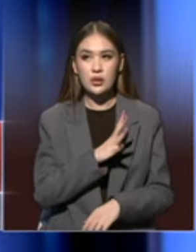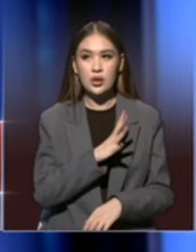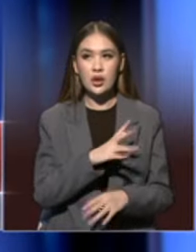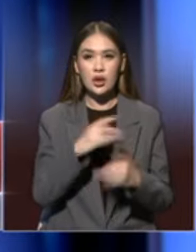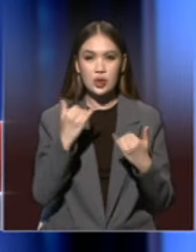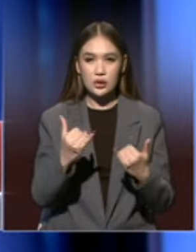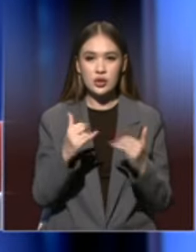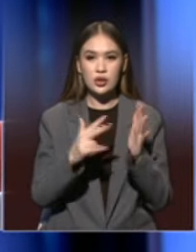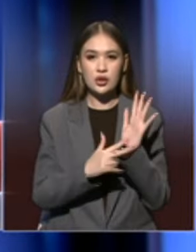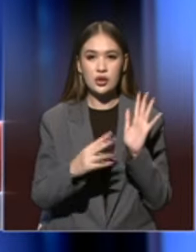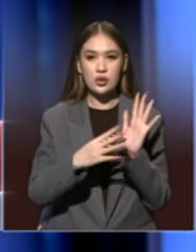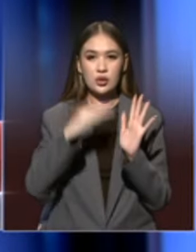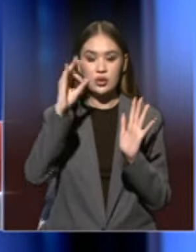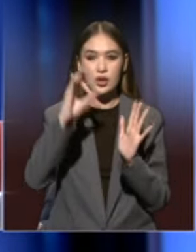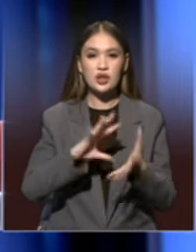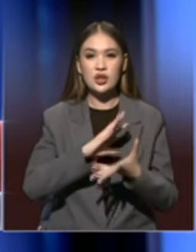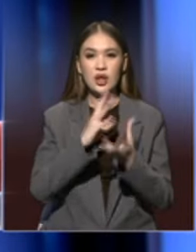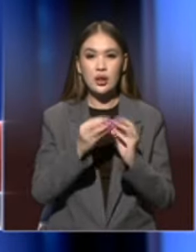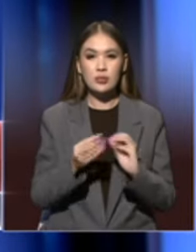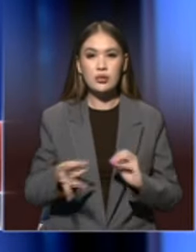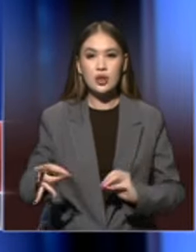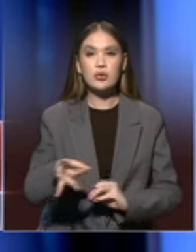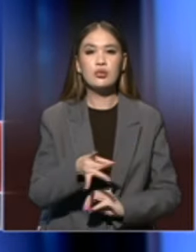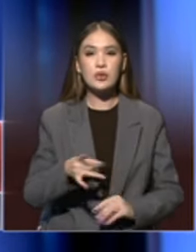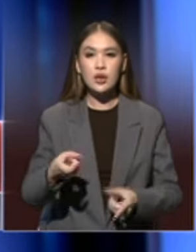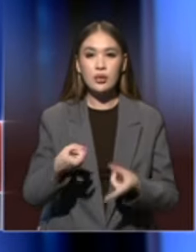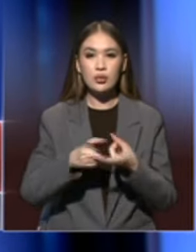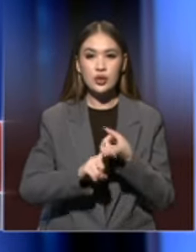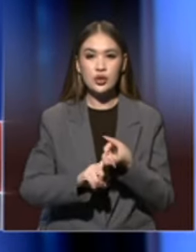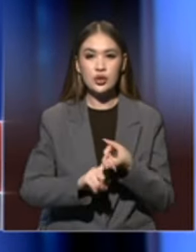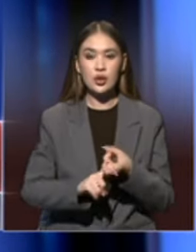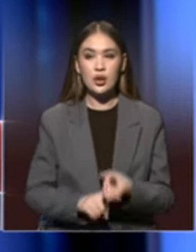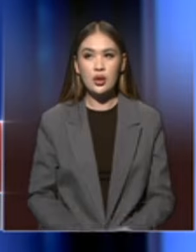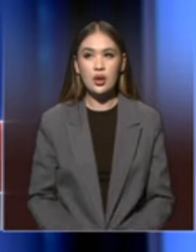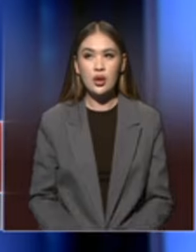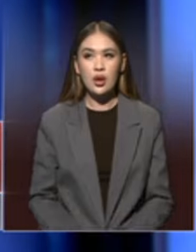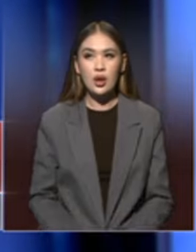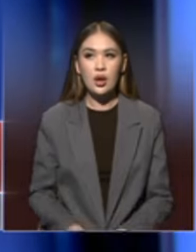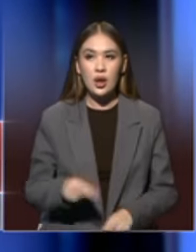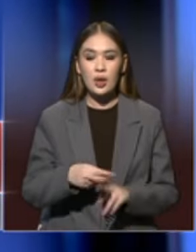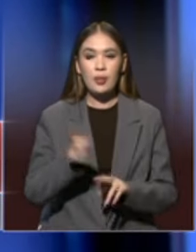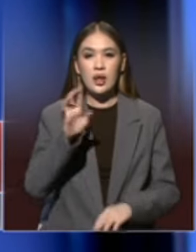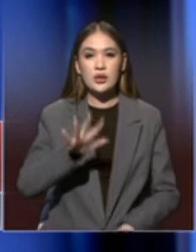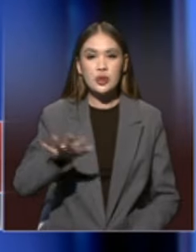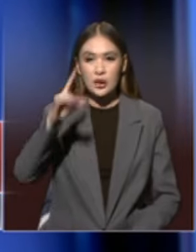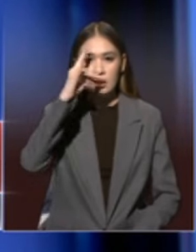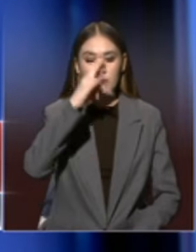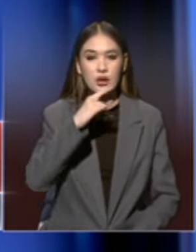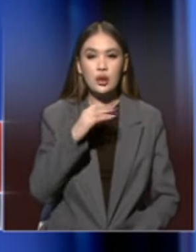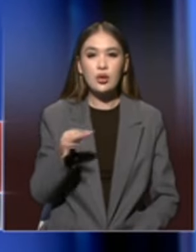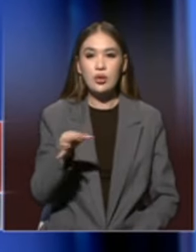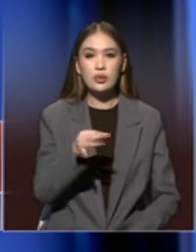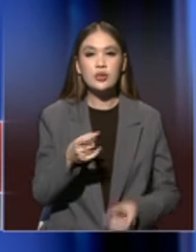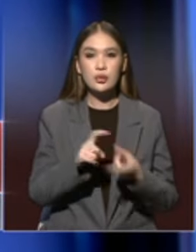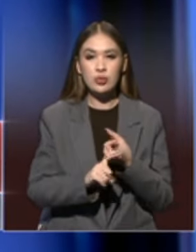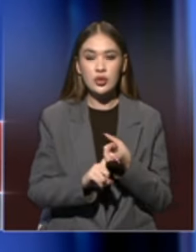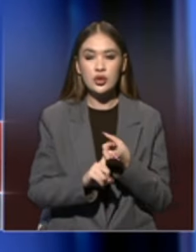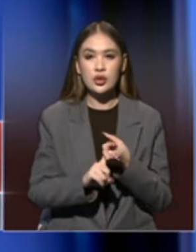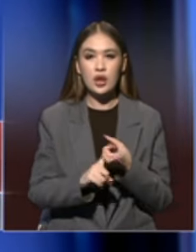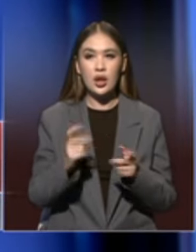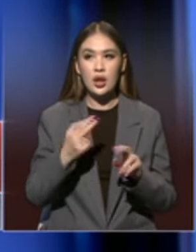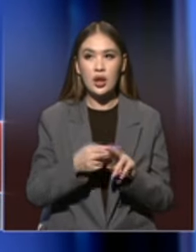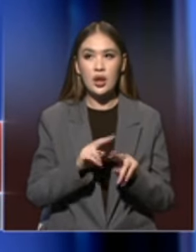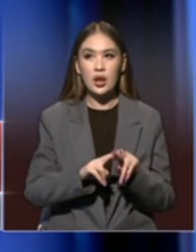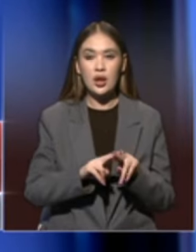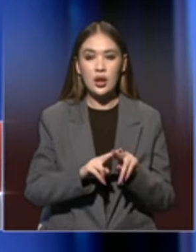жетті. Жалпы республика бойынша ма? Республика бойынша. Орал, Батыс Қазақстан облысы бойынша ше? Батыс Қазақстан